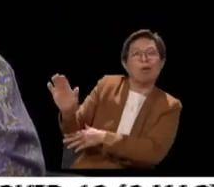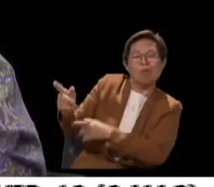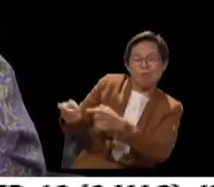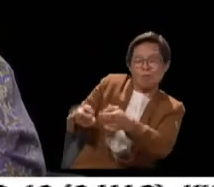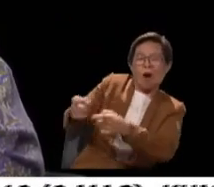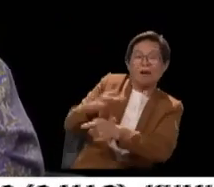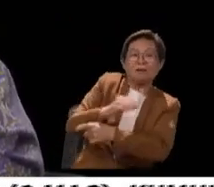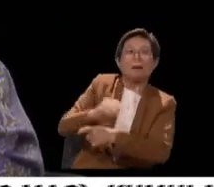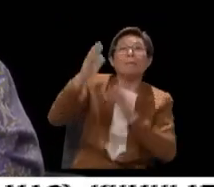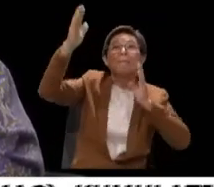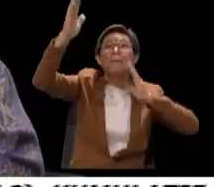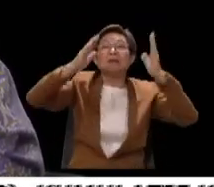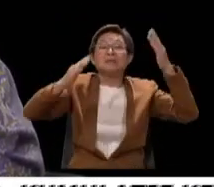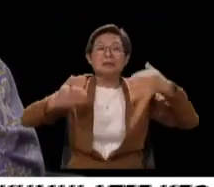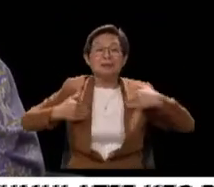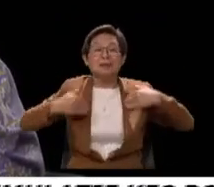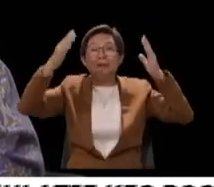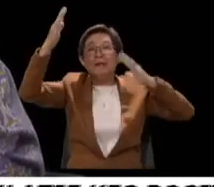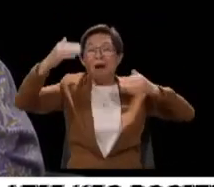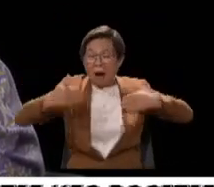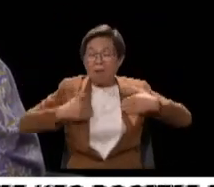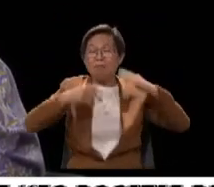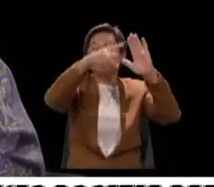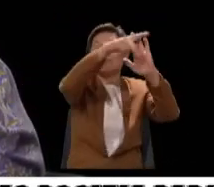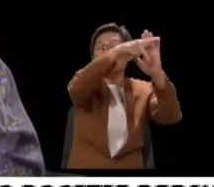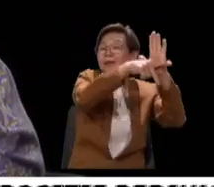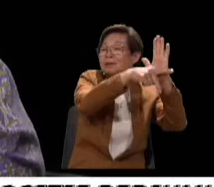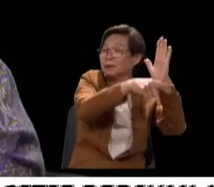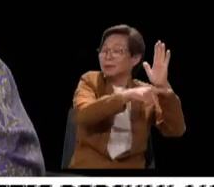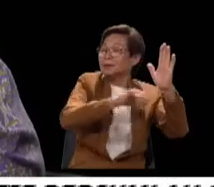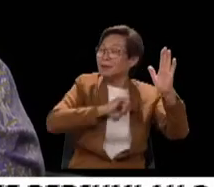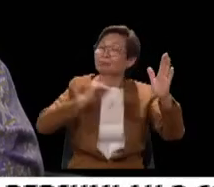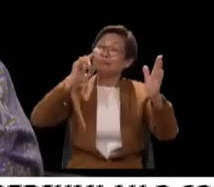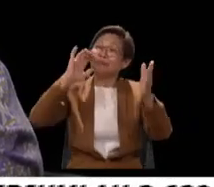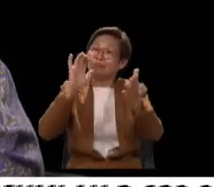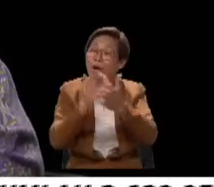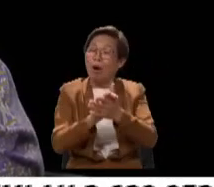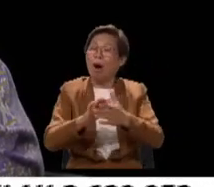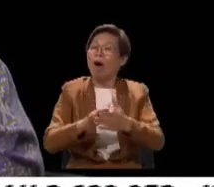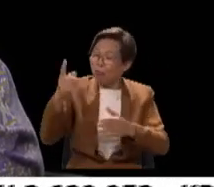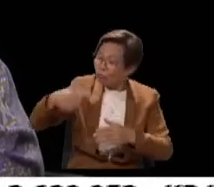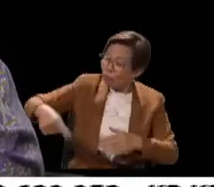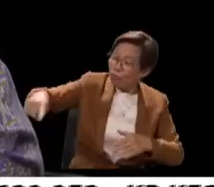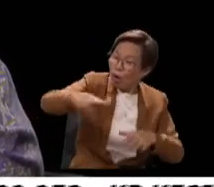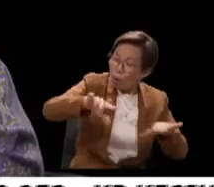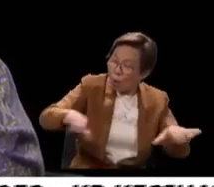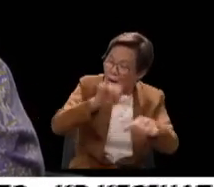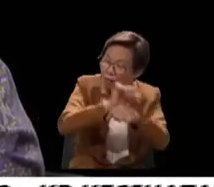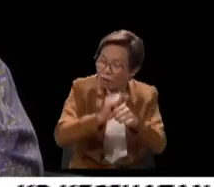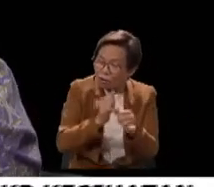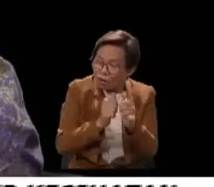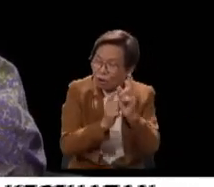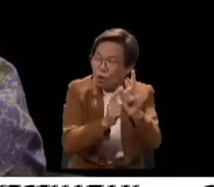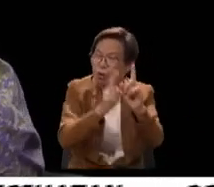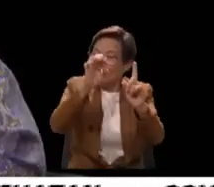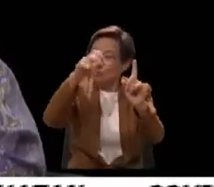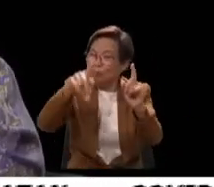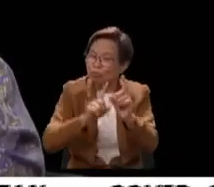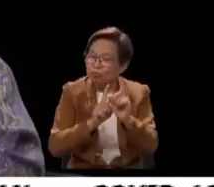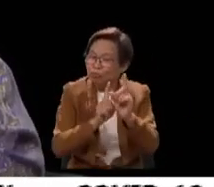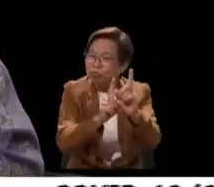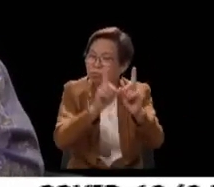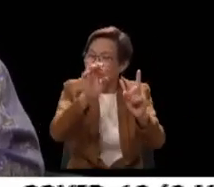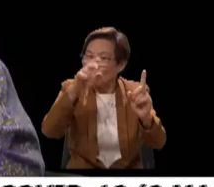dan kerajaan kita negara kita ada polisi dia dan saya percaya mereka menjalankan tugas dengan mengikut sop dan polisi-polisi yang telah ada